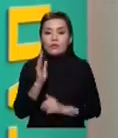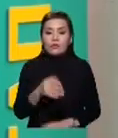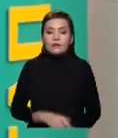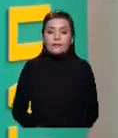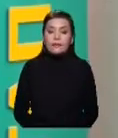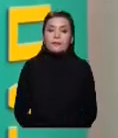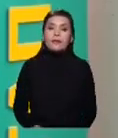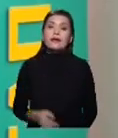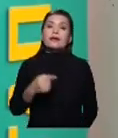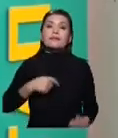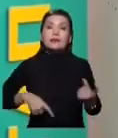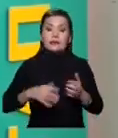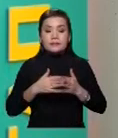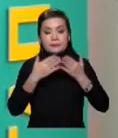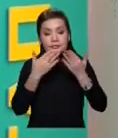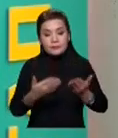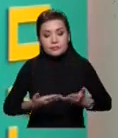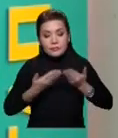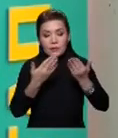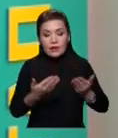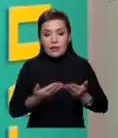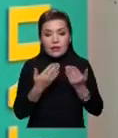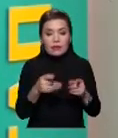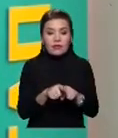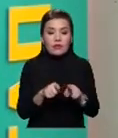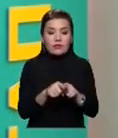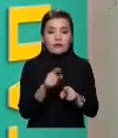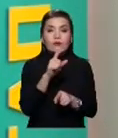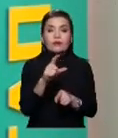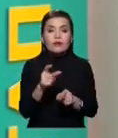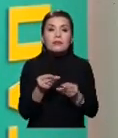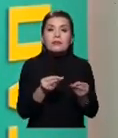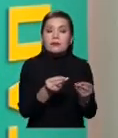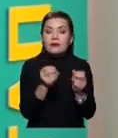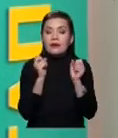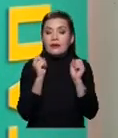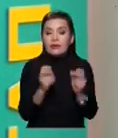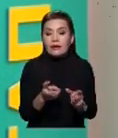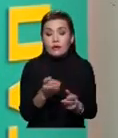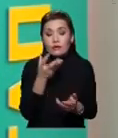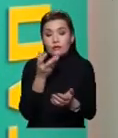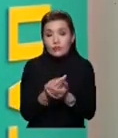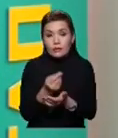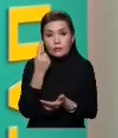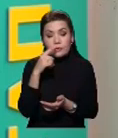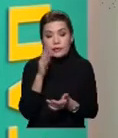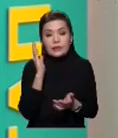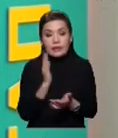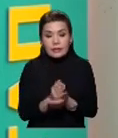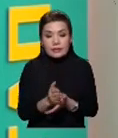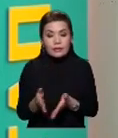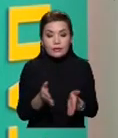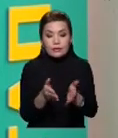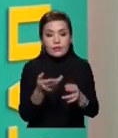Қалай біздің оқырмандарымызды кітап оқуға тартамыз. Бұның да толып жатқан әдістері бар, маркетингтік жолдары бар деген